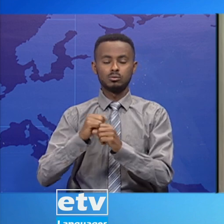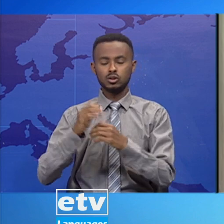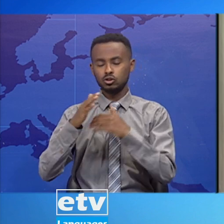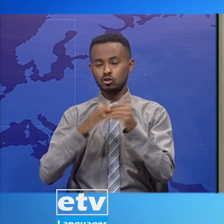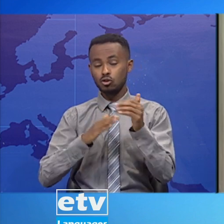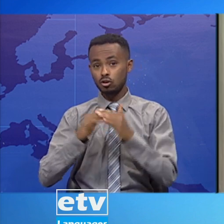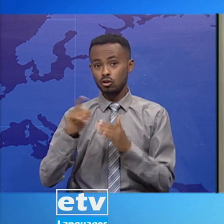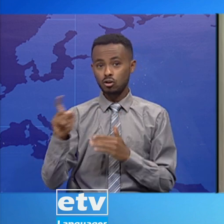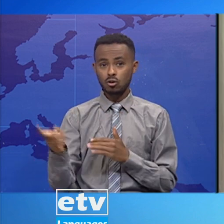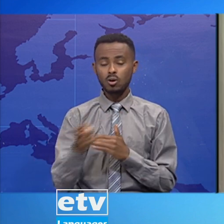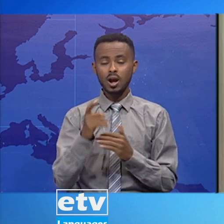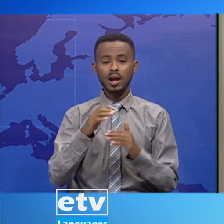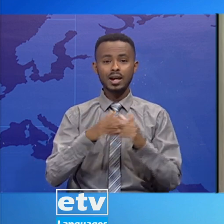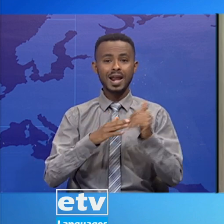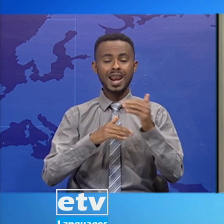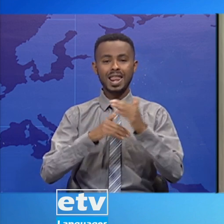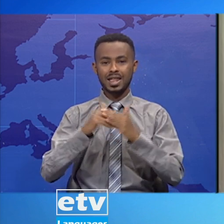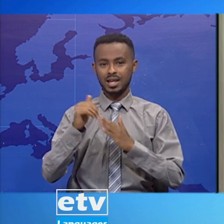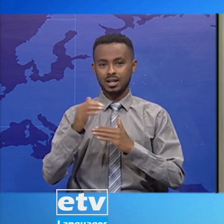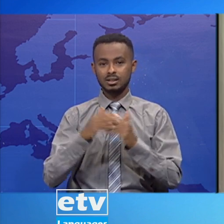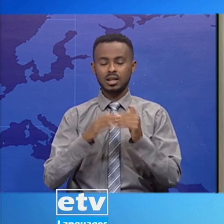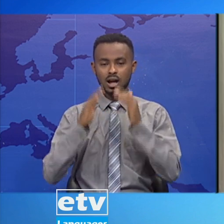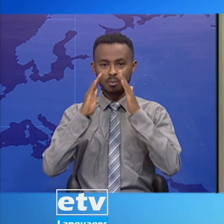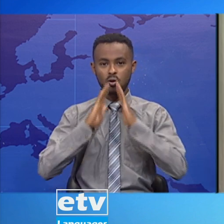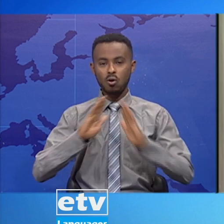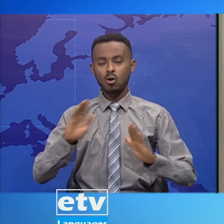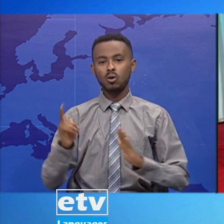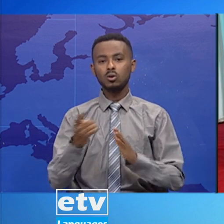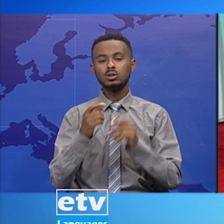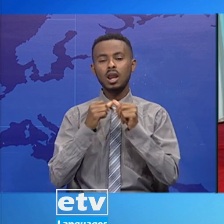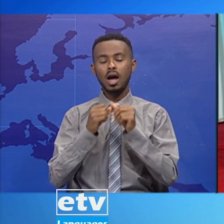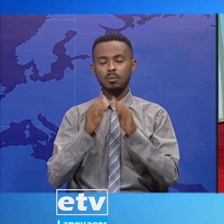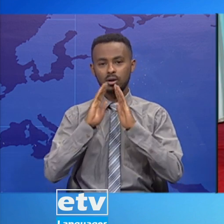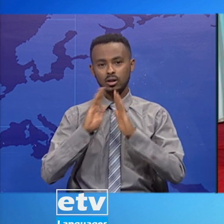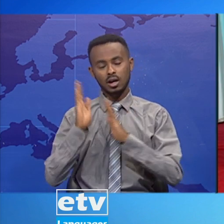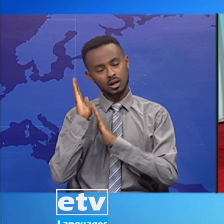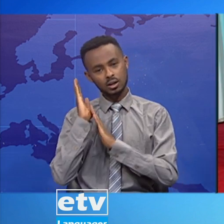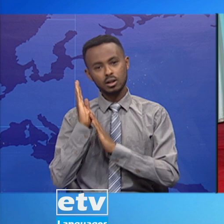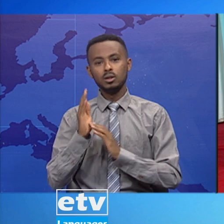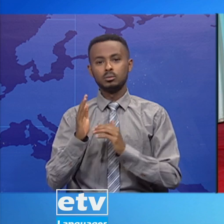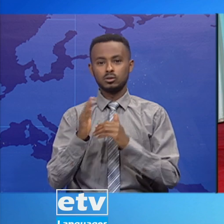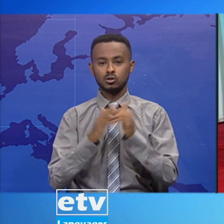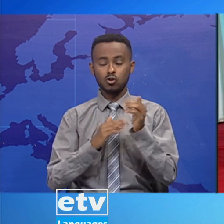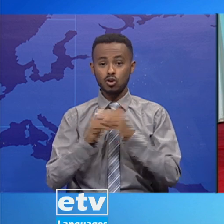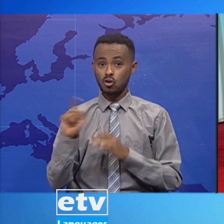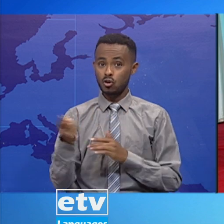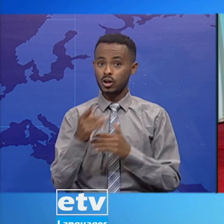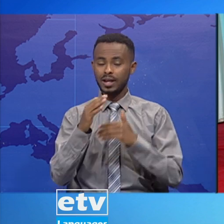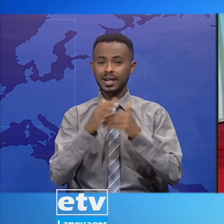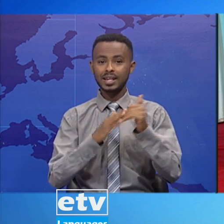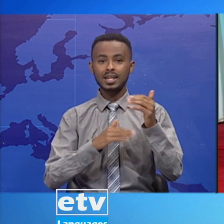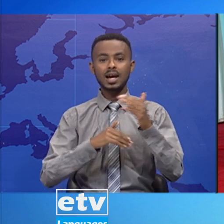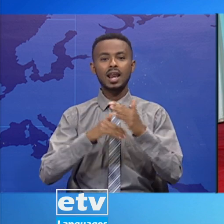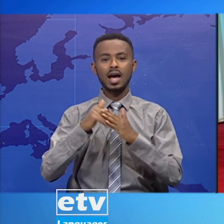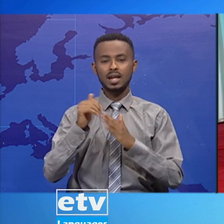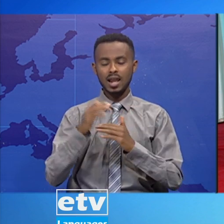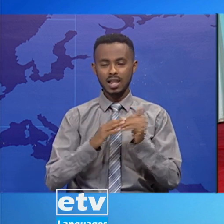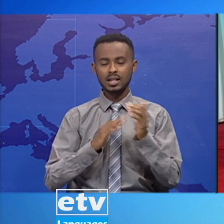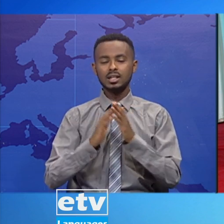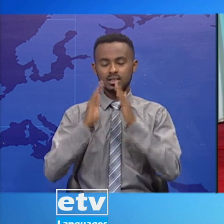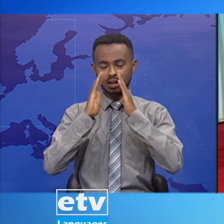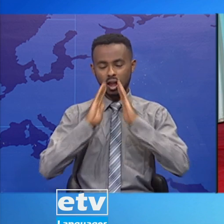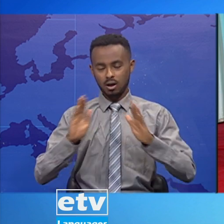ምቹ ይሁን ይደላደል ሰላም ሁሉ ሰላም ይደር ምቹ ይሁን